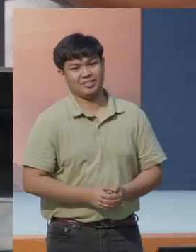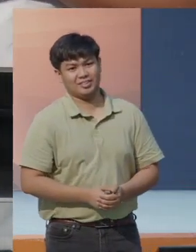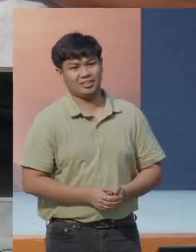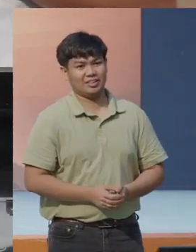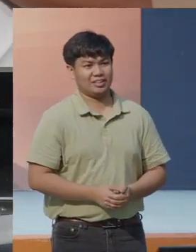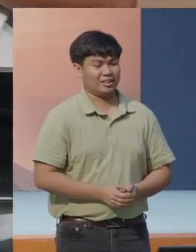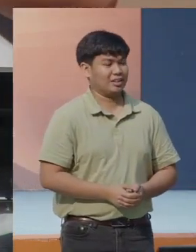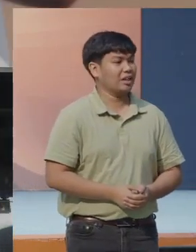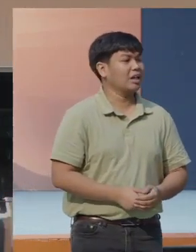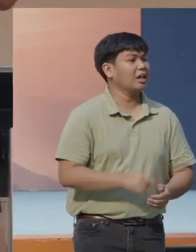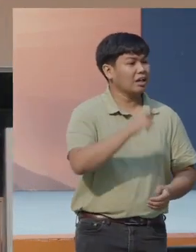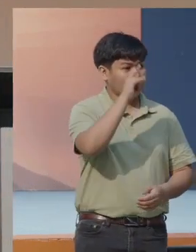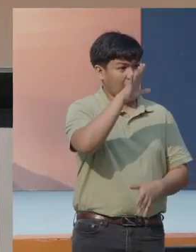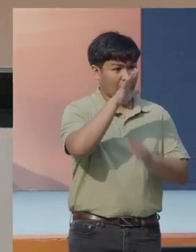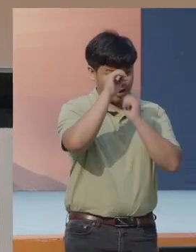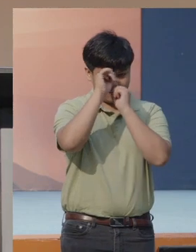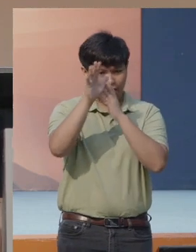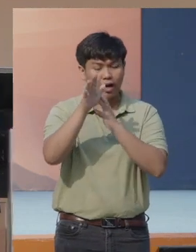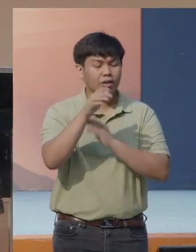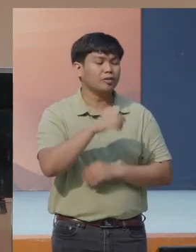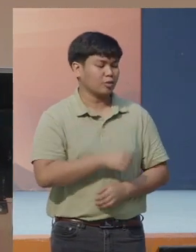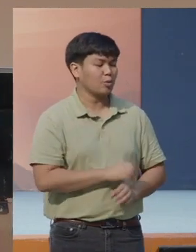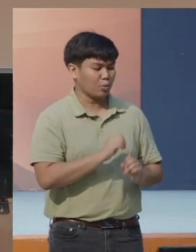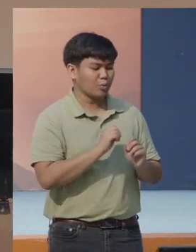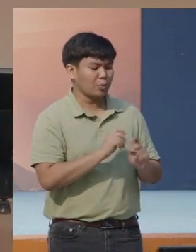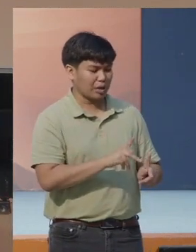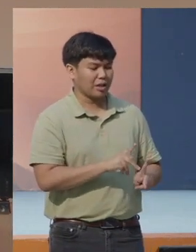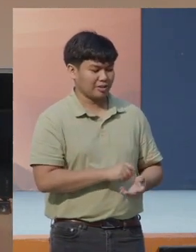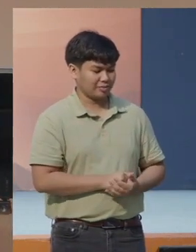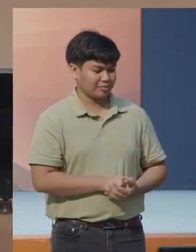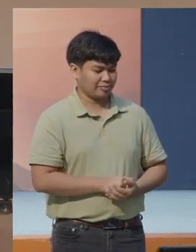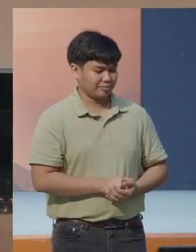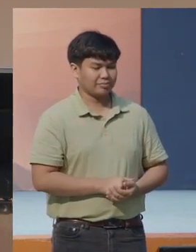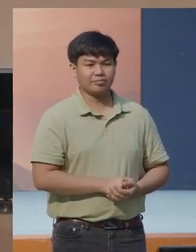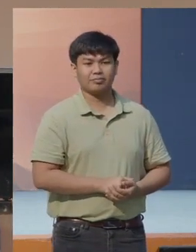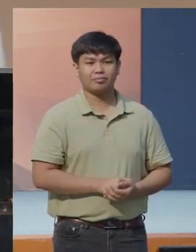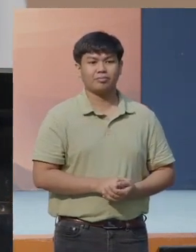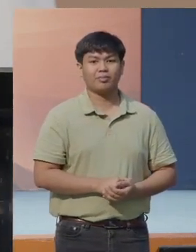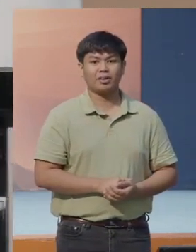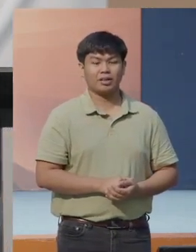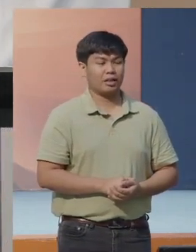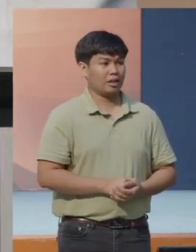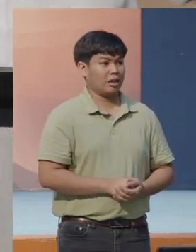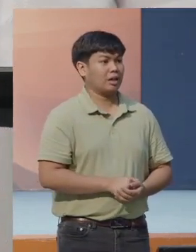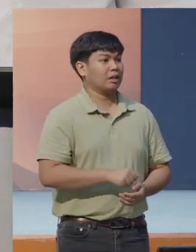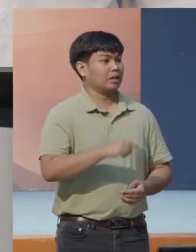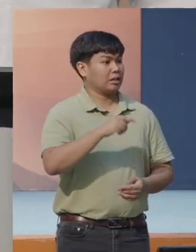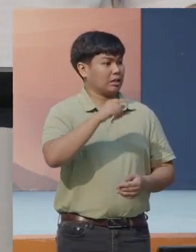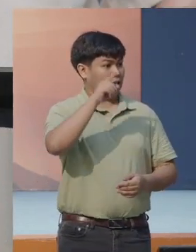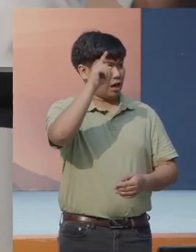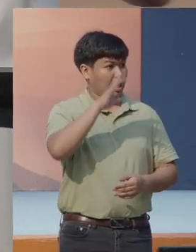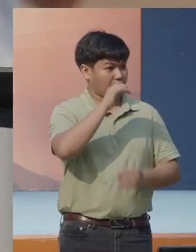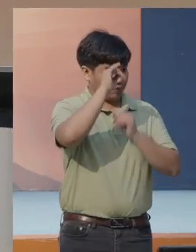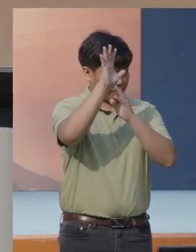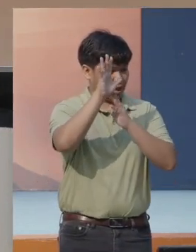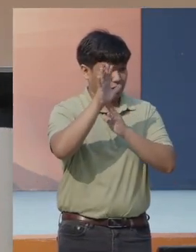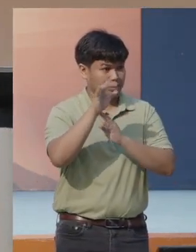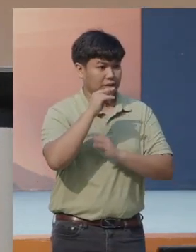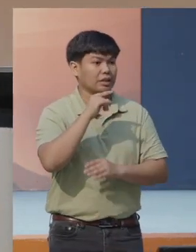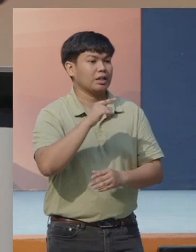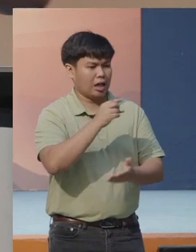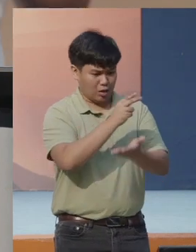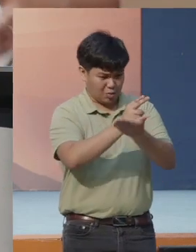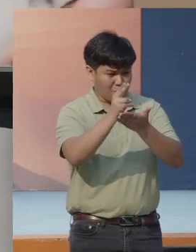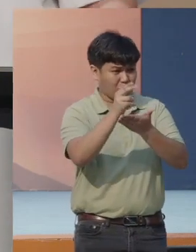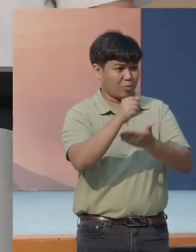Naniniwala siya na sinner siya. So Ama, alam ko righteous ka. Palayain na